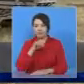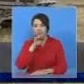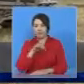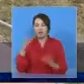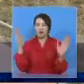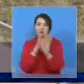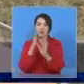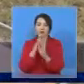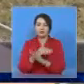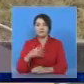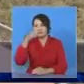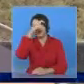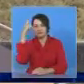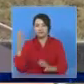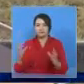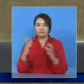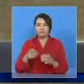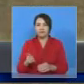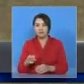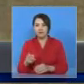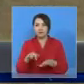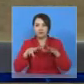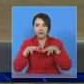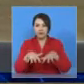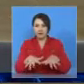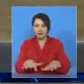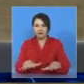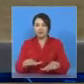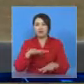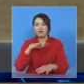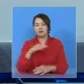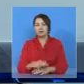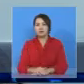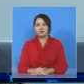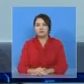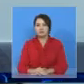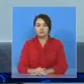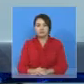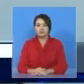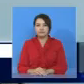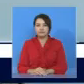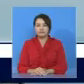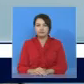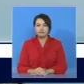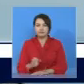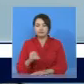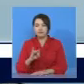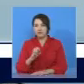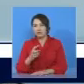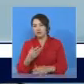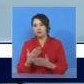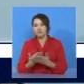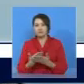ауа райының аптап ыстығы сақталса, шалғын құрттардың таралуы бәсеңдейді деп болжап отыр. Фитосанитария диагностика болжамдар әдісімен орталығы